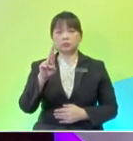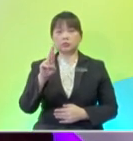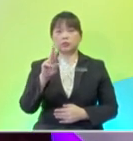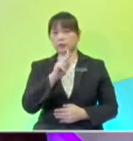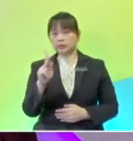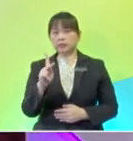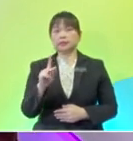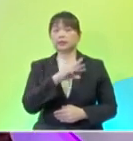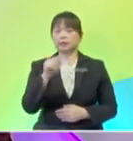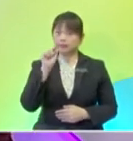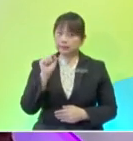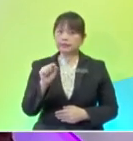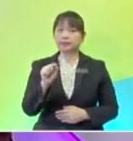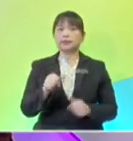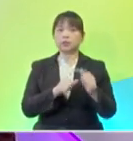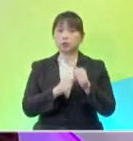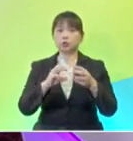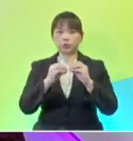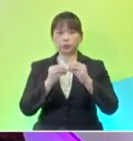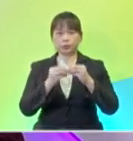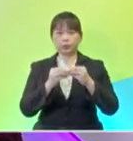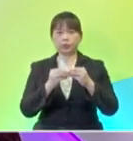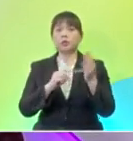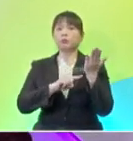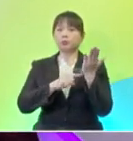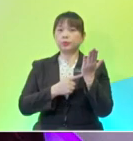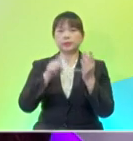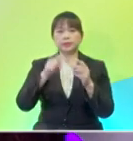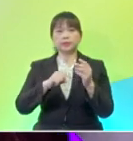numbuh Oke Kak sini mulu-mulus sekali mesti